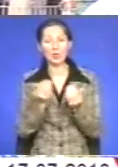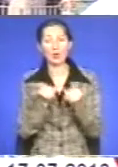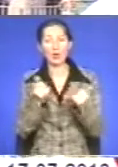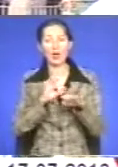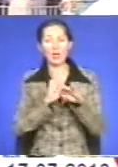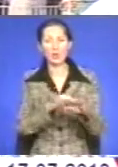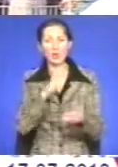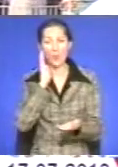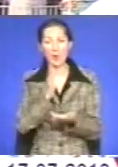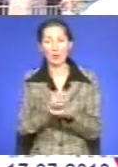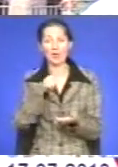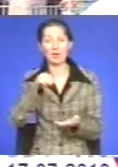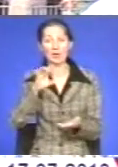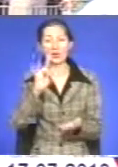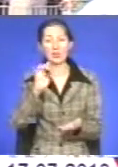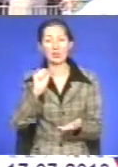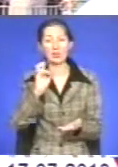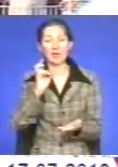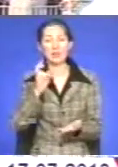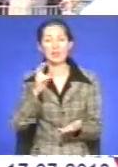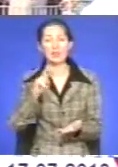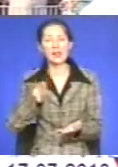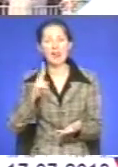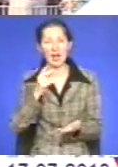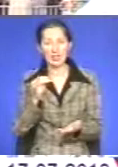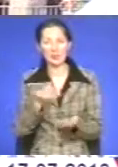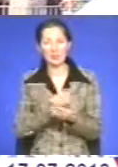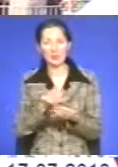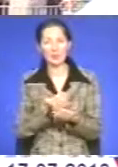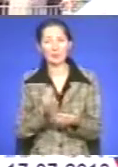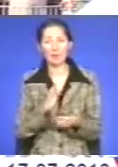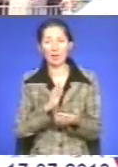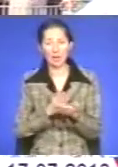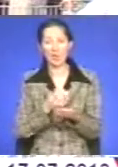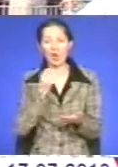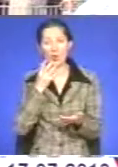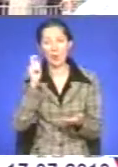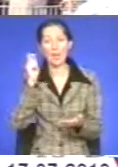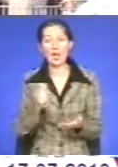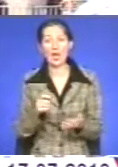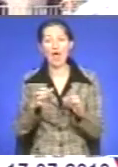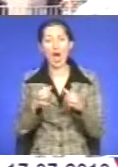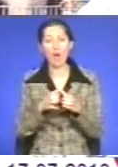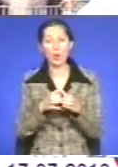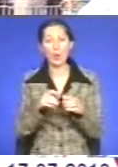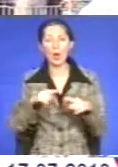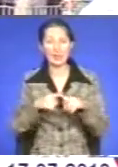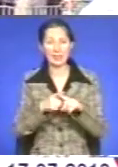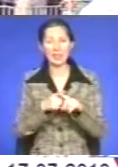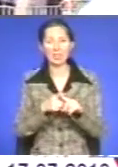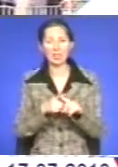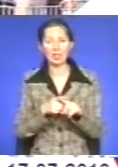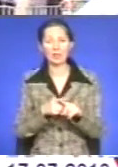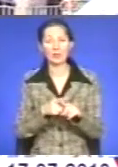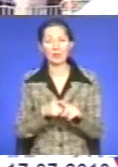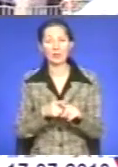прямих трансляцій, вони є. І ми в чому були впевнені. Але коли приїхала група техніки, значить,